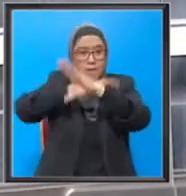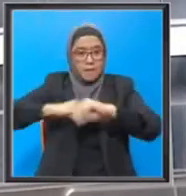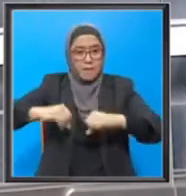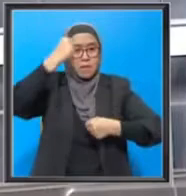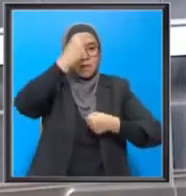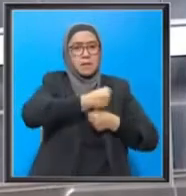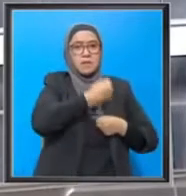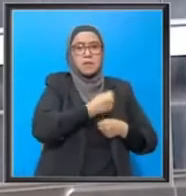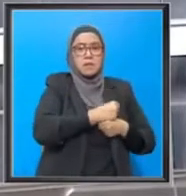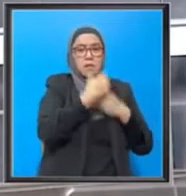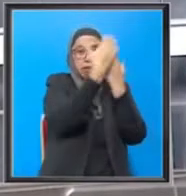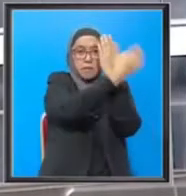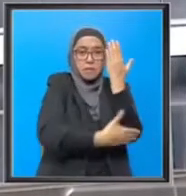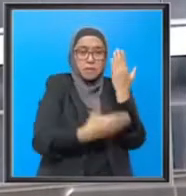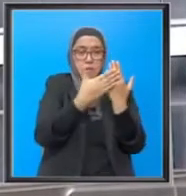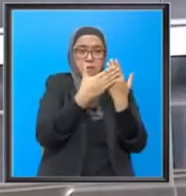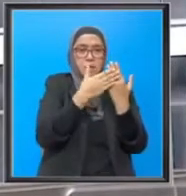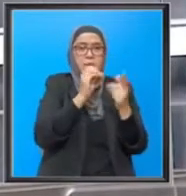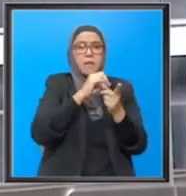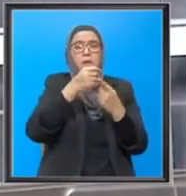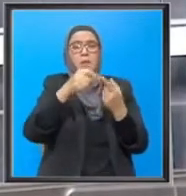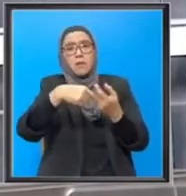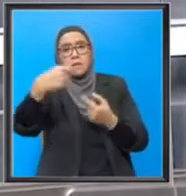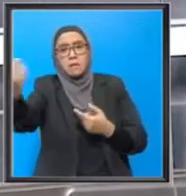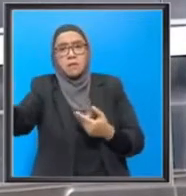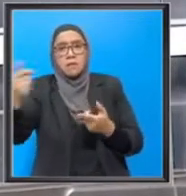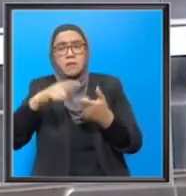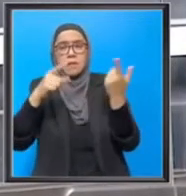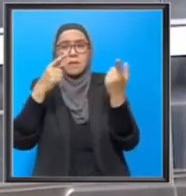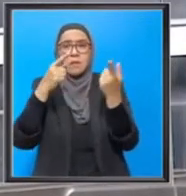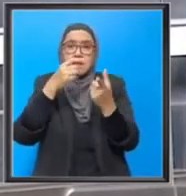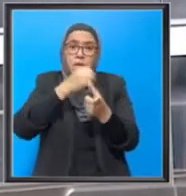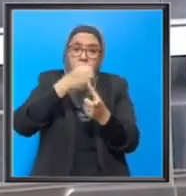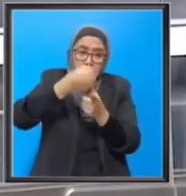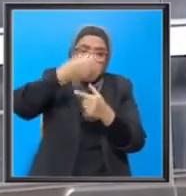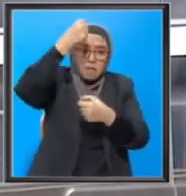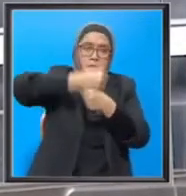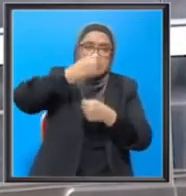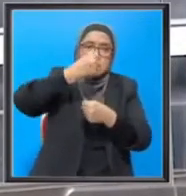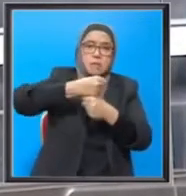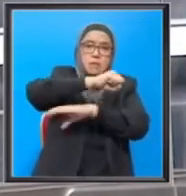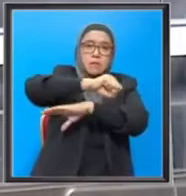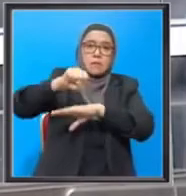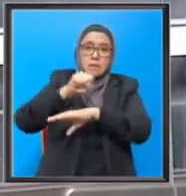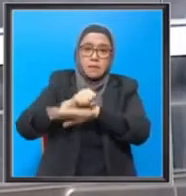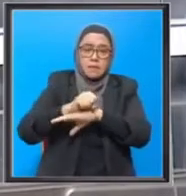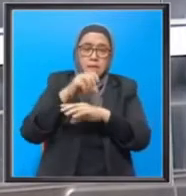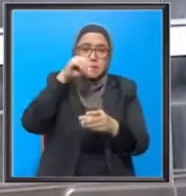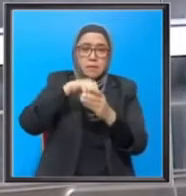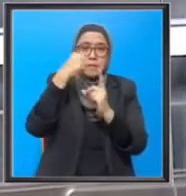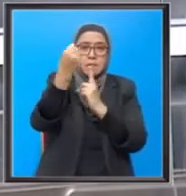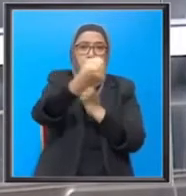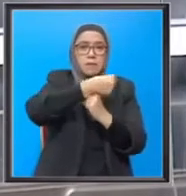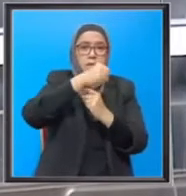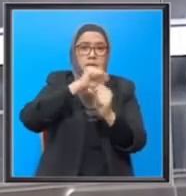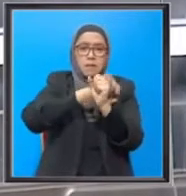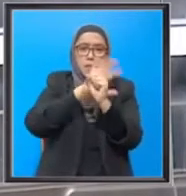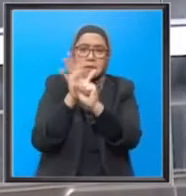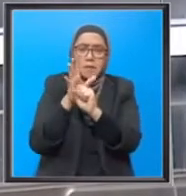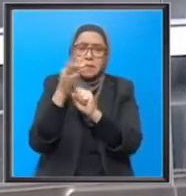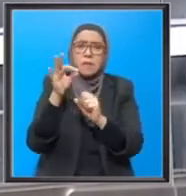atau sebaliknya atau Michael yang bekerja di Singapura dia puasa Nappeun demi kognity ini